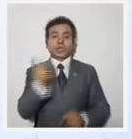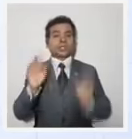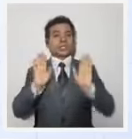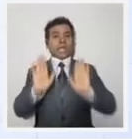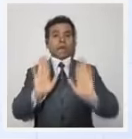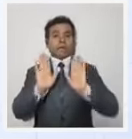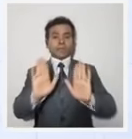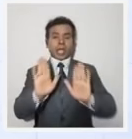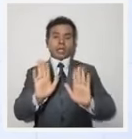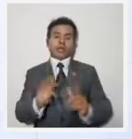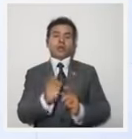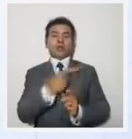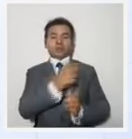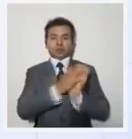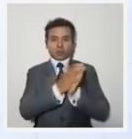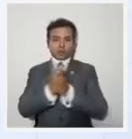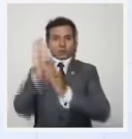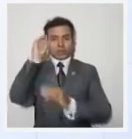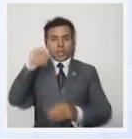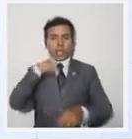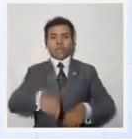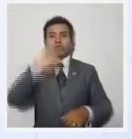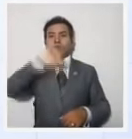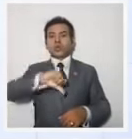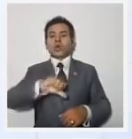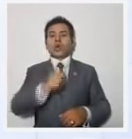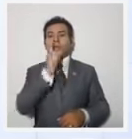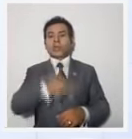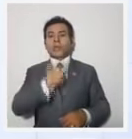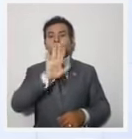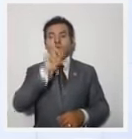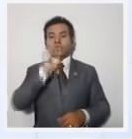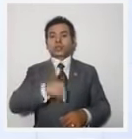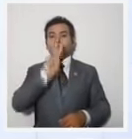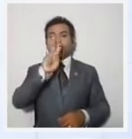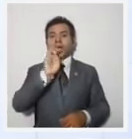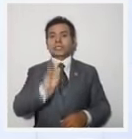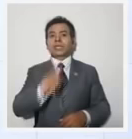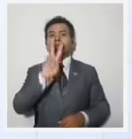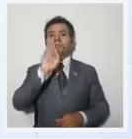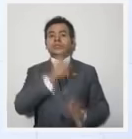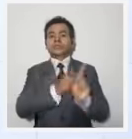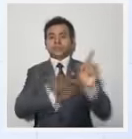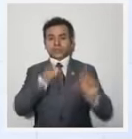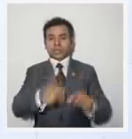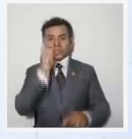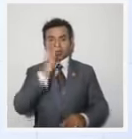ডেঙ্গুর সময় চলে এসেছে, কাজেই ডেঙ্গু বিষয়েও আমাদের সচেতন হতে হবে। এবং আজ